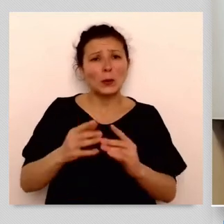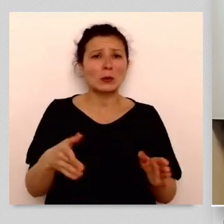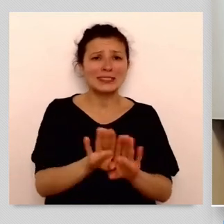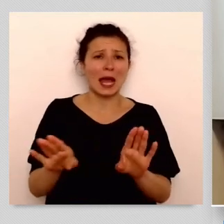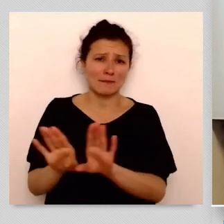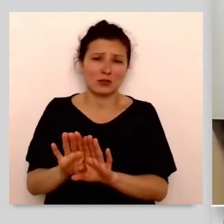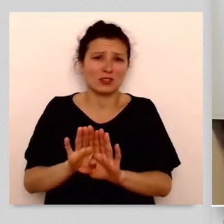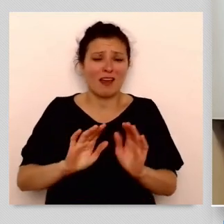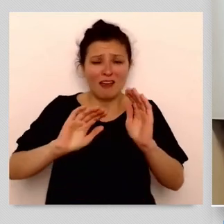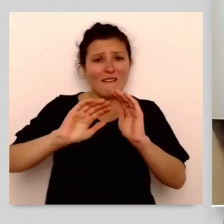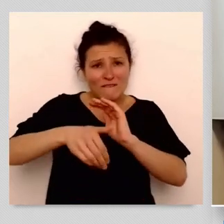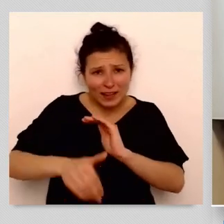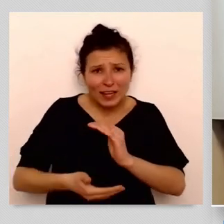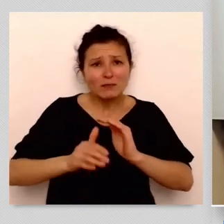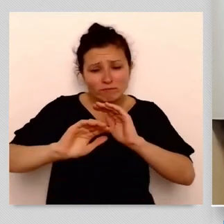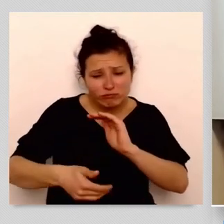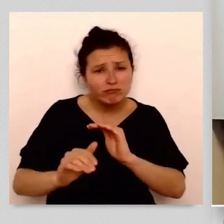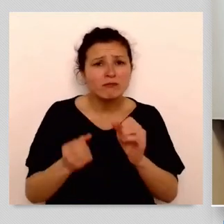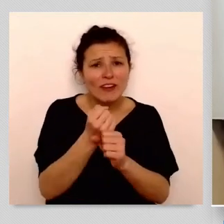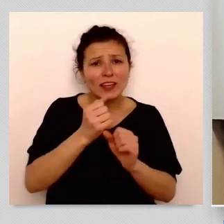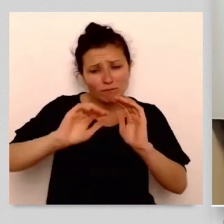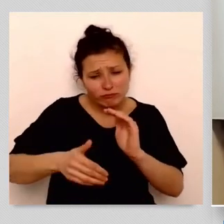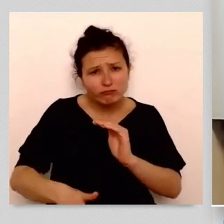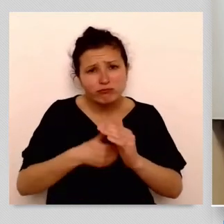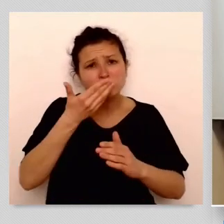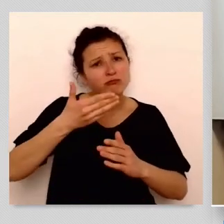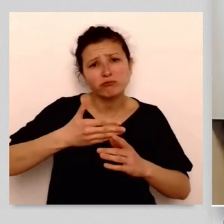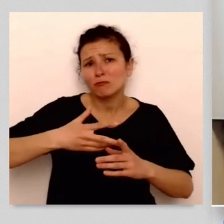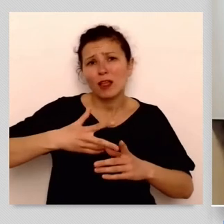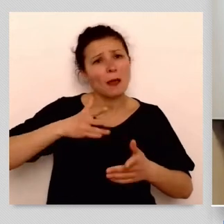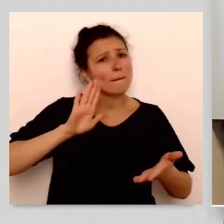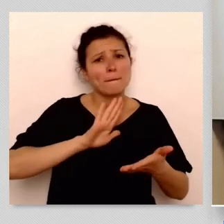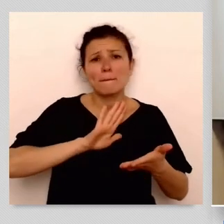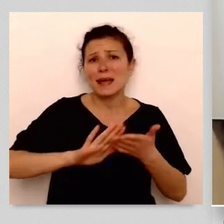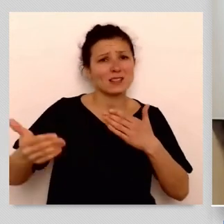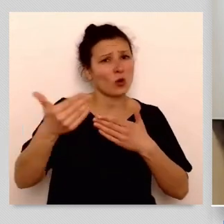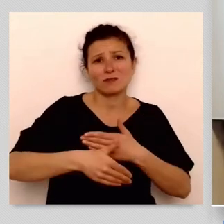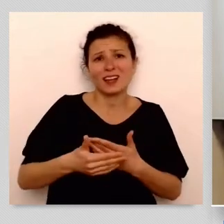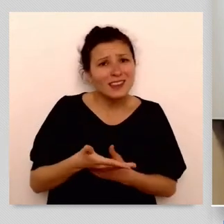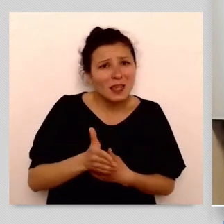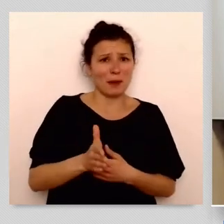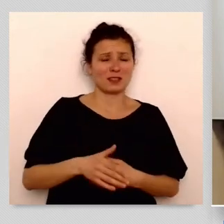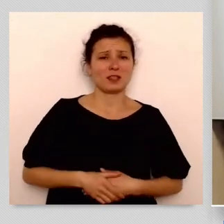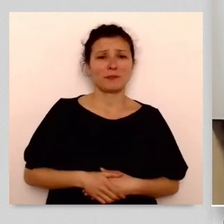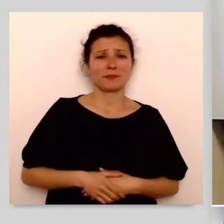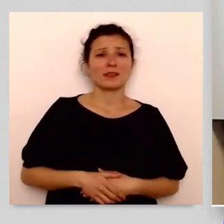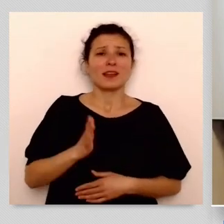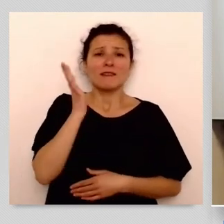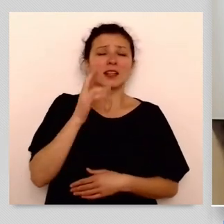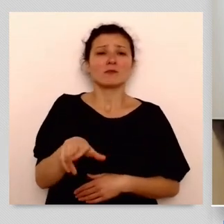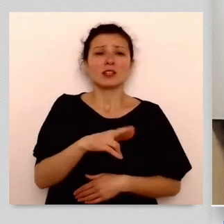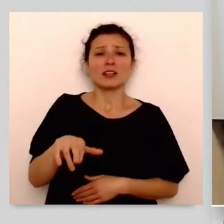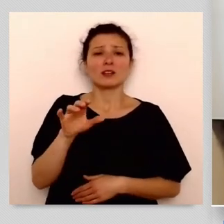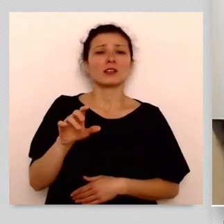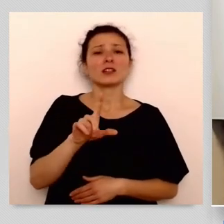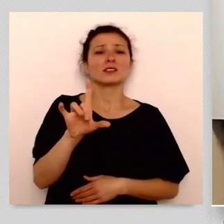w nieskończoność. Tu mamy cały obecny spór, że ten region zgorzelecki może stracić 1 miliard złotych